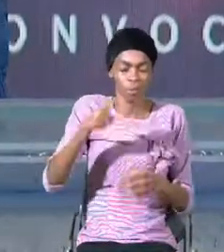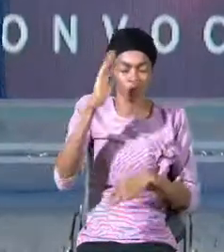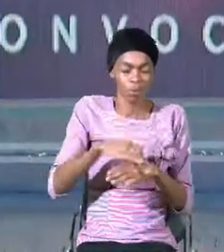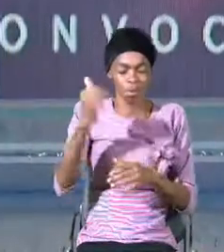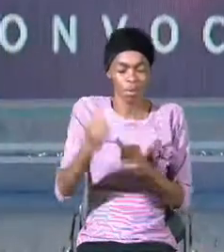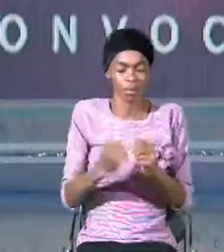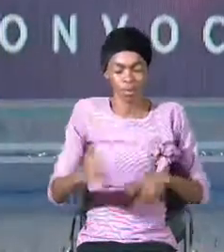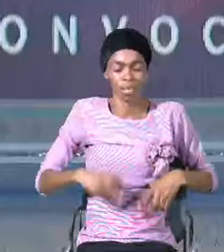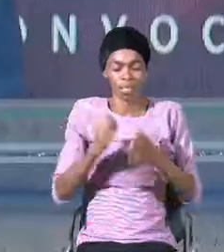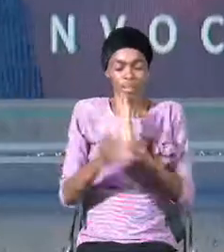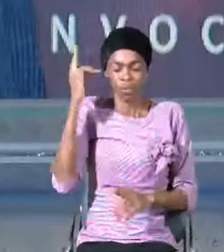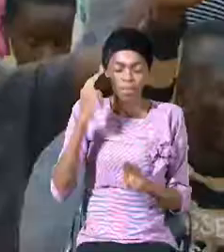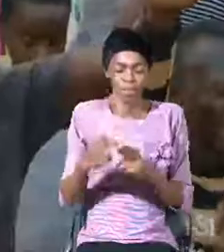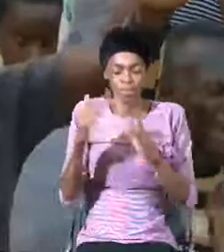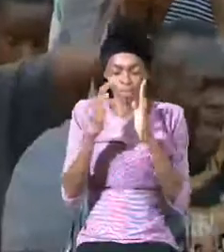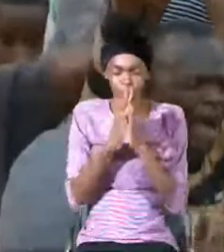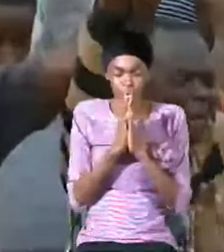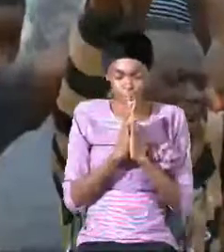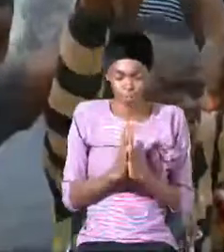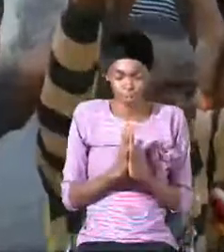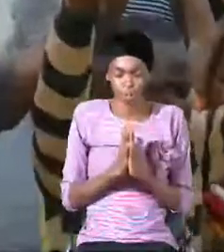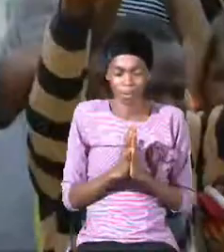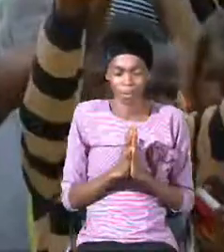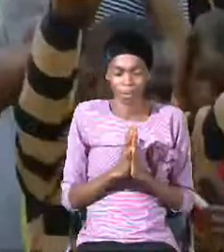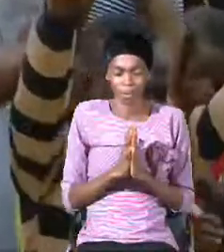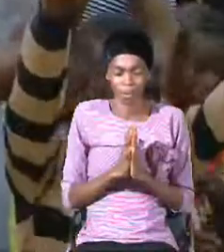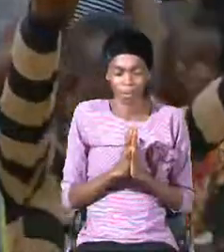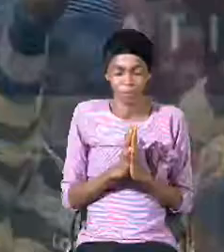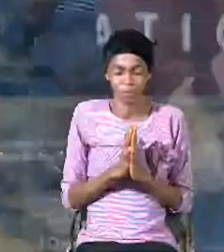sur chacun au nom de Jésus.